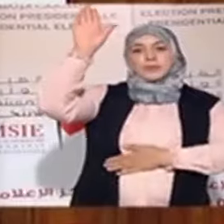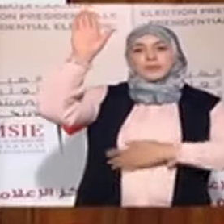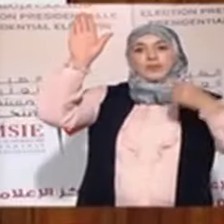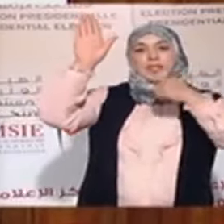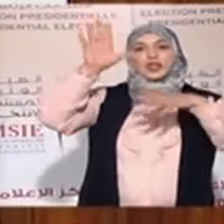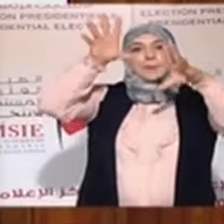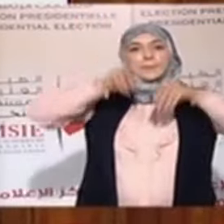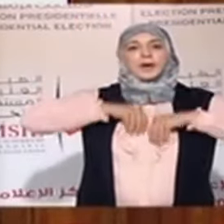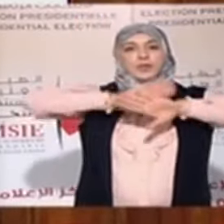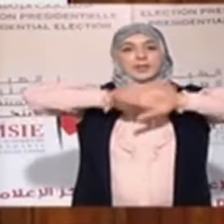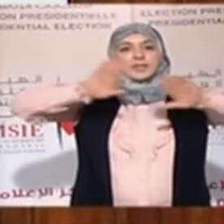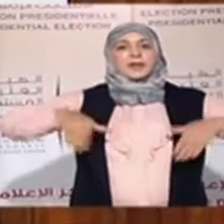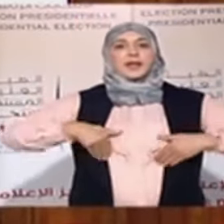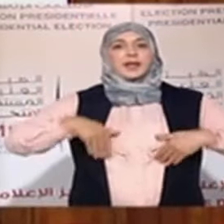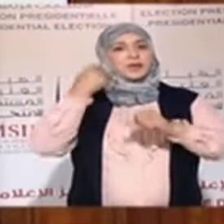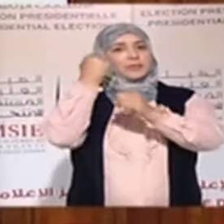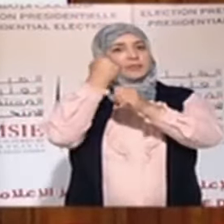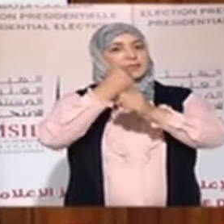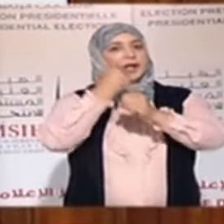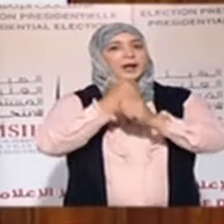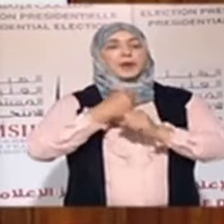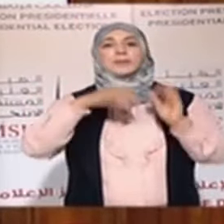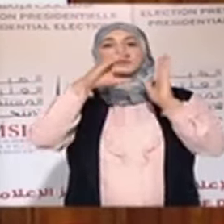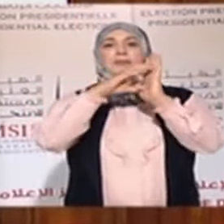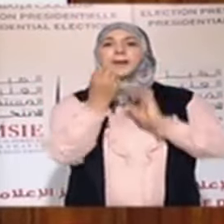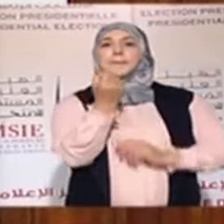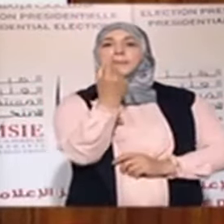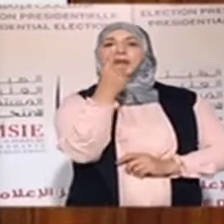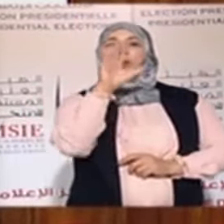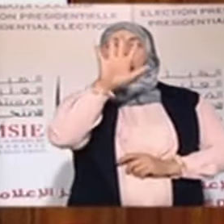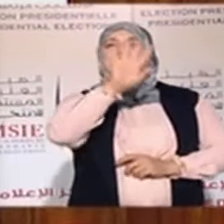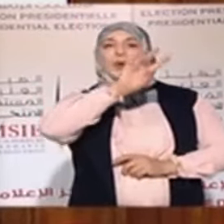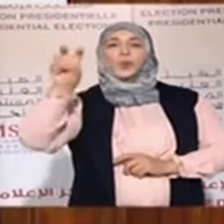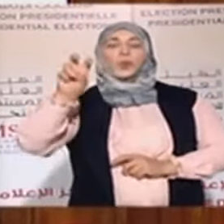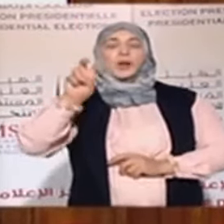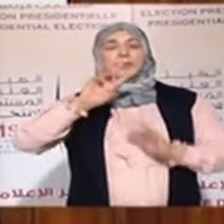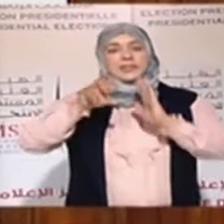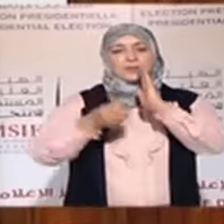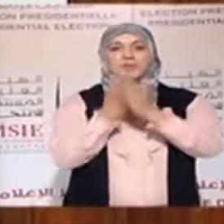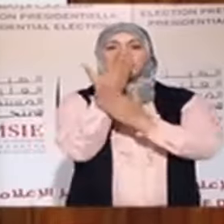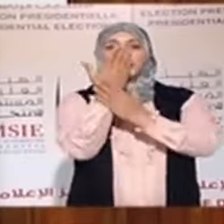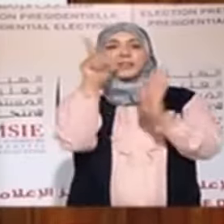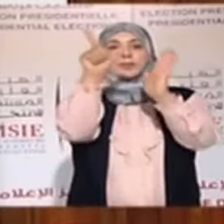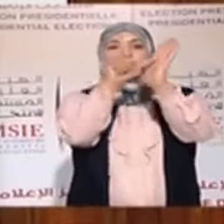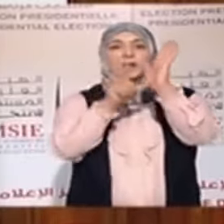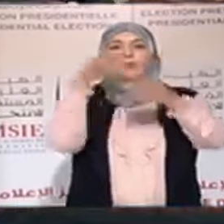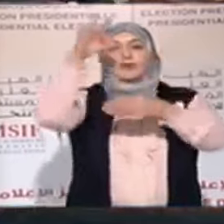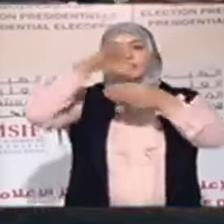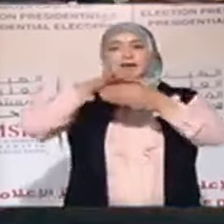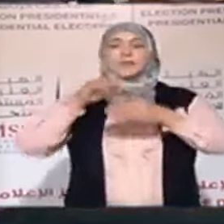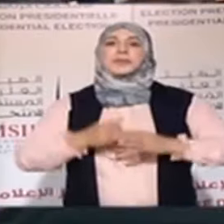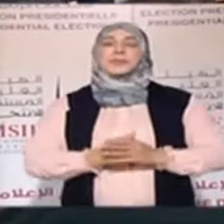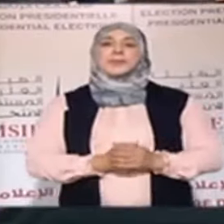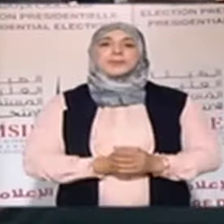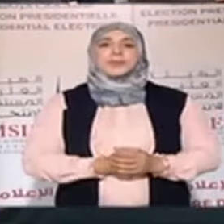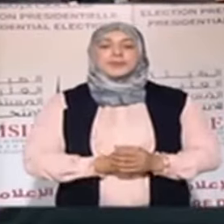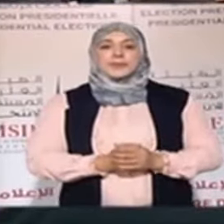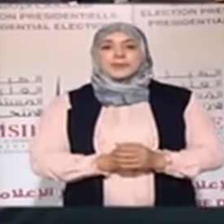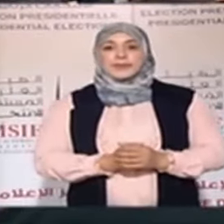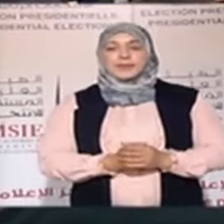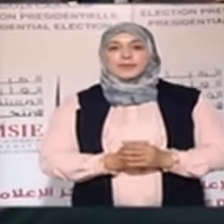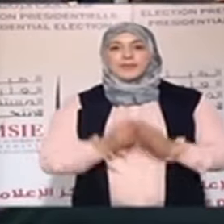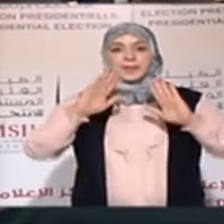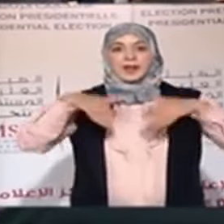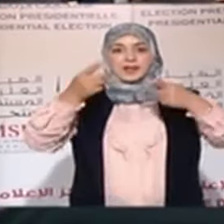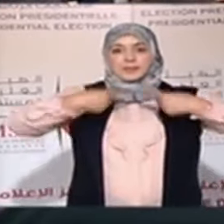المقبولين نهائياً عملاً بمقتضيات الفصل 145 مكرر جديد من القانون الانتخابي،